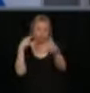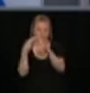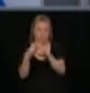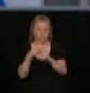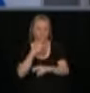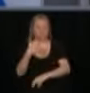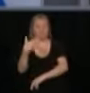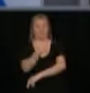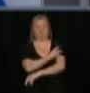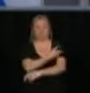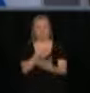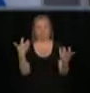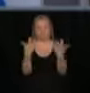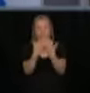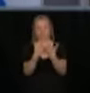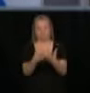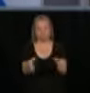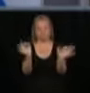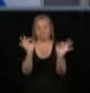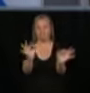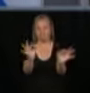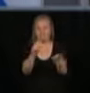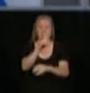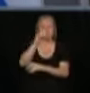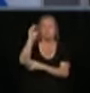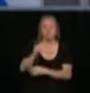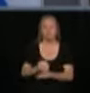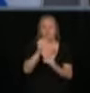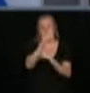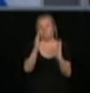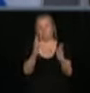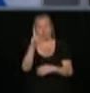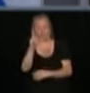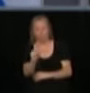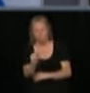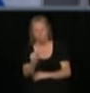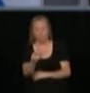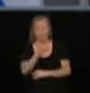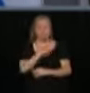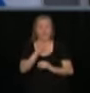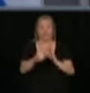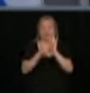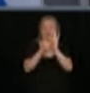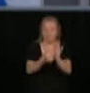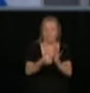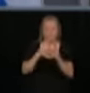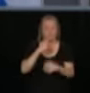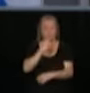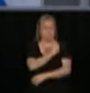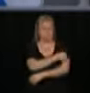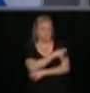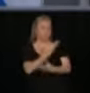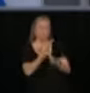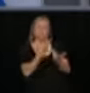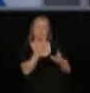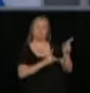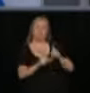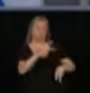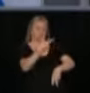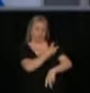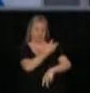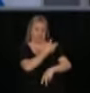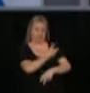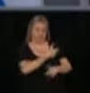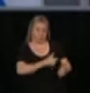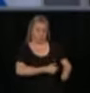et c'est normal quand on a une augmentation du nombre de personnes vaccinées de se retrouver quand on regarde des proportions